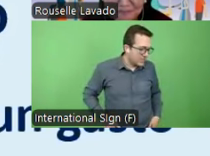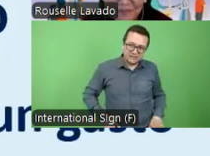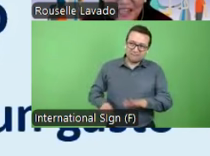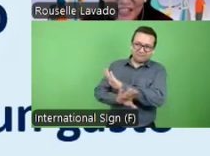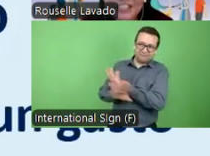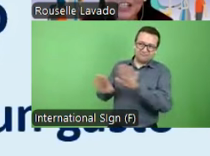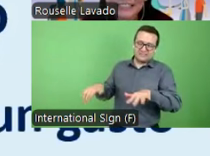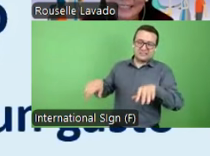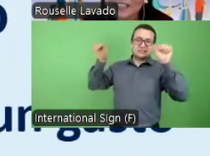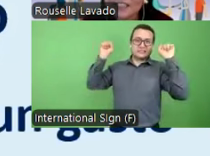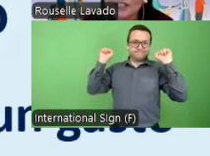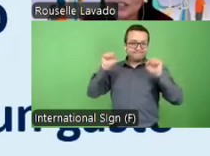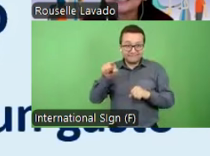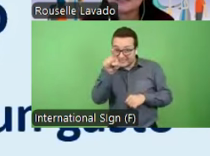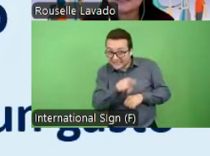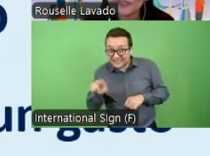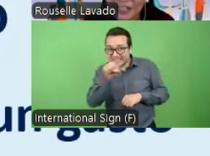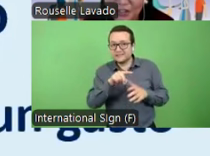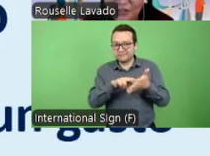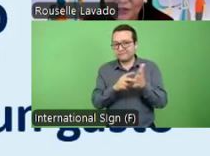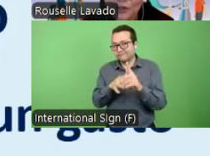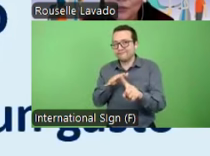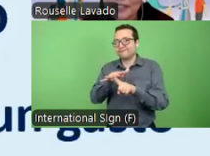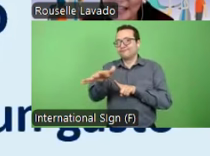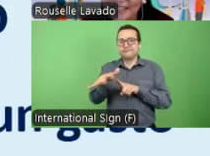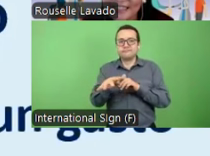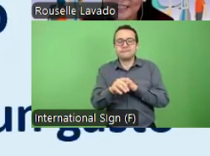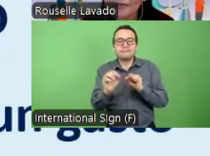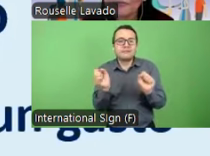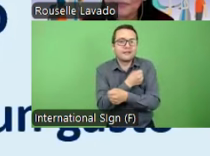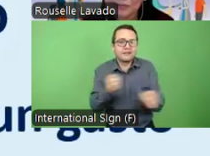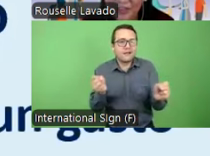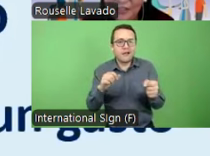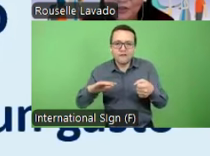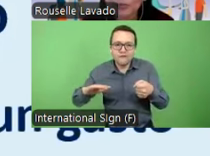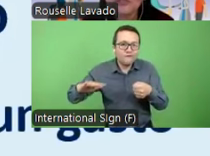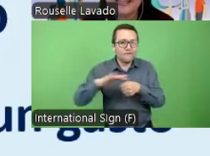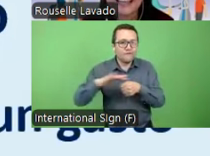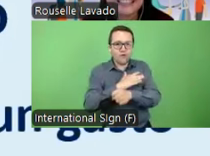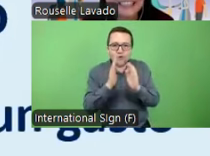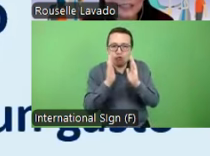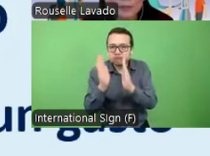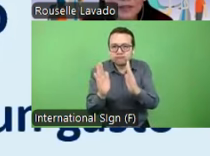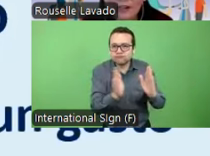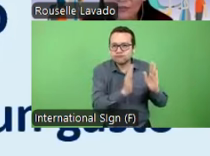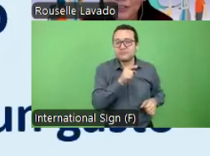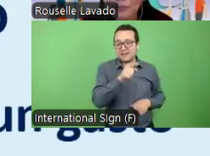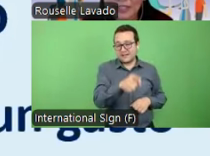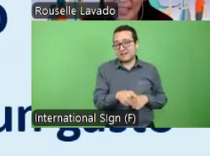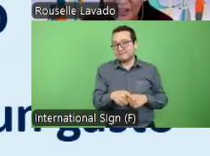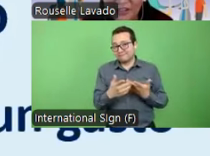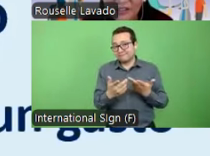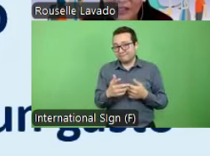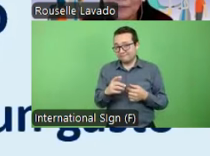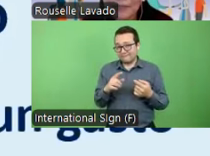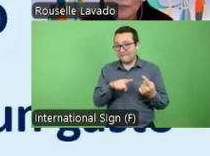une protection financière insuffisante. Lorsque les systèmes de santé ne parviennent pas à fournir des soins